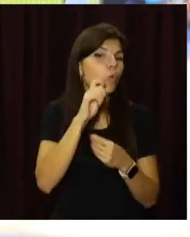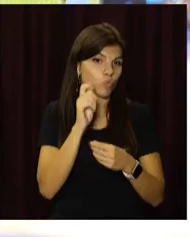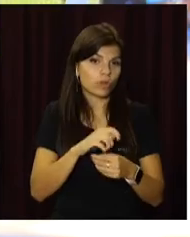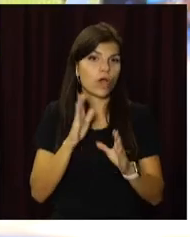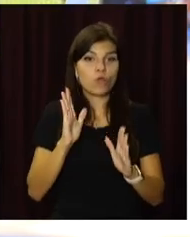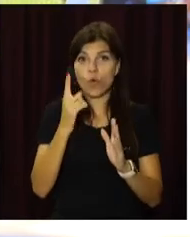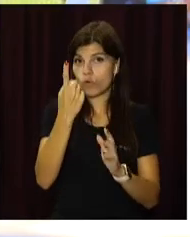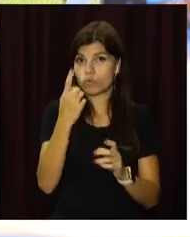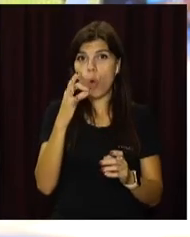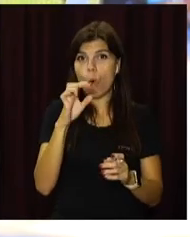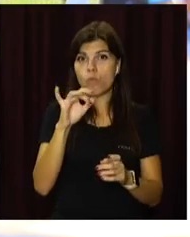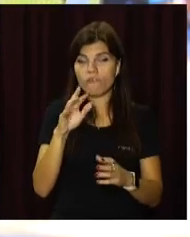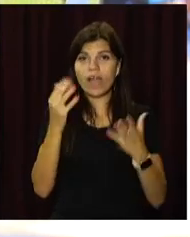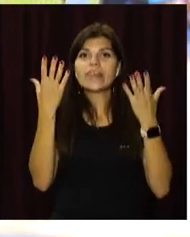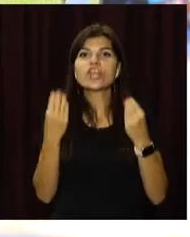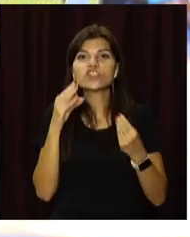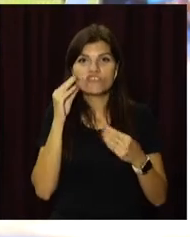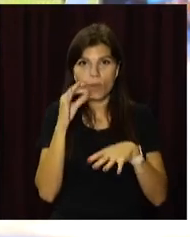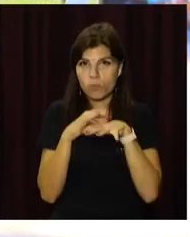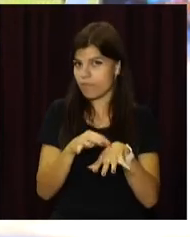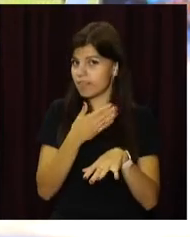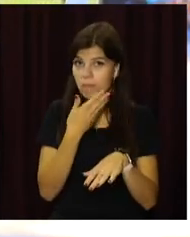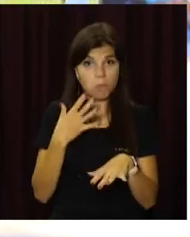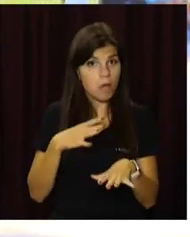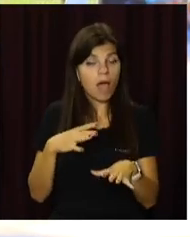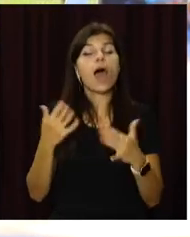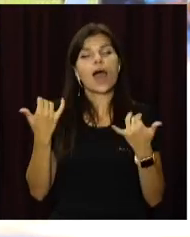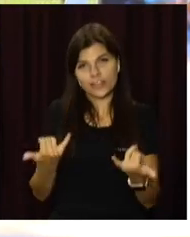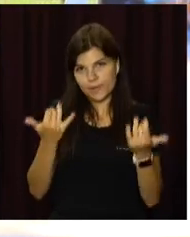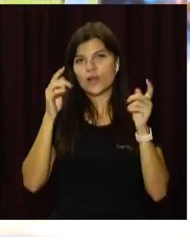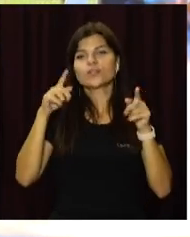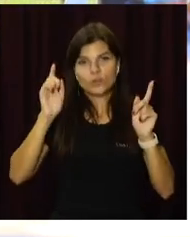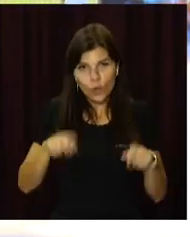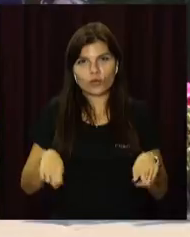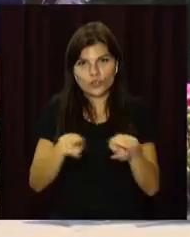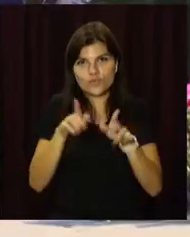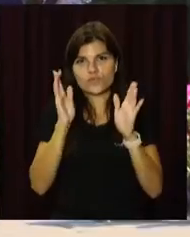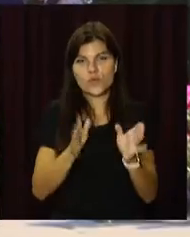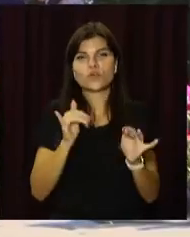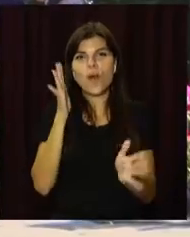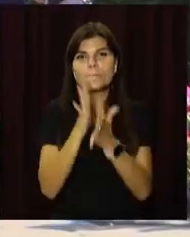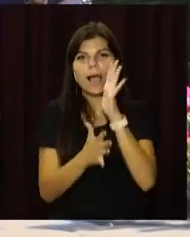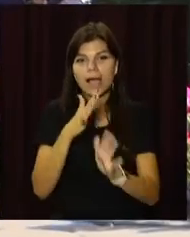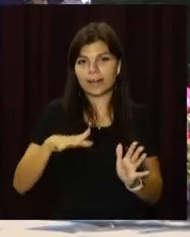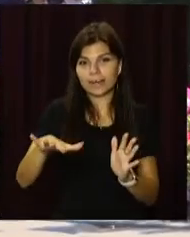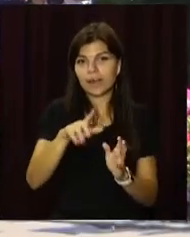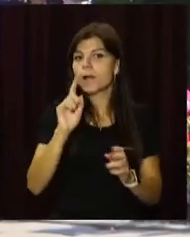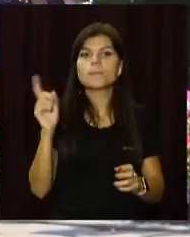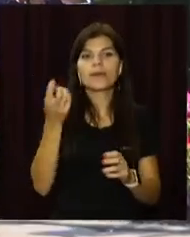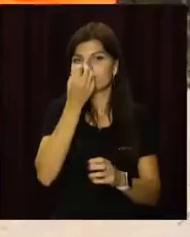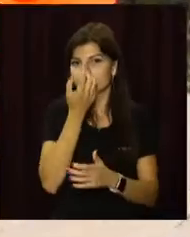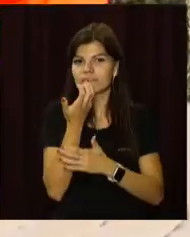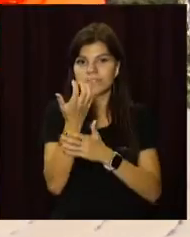в Обухівці не проводились шевченківські дні. А в нас будуть тепер теж проводити шевченківські дні в парку. Одна з перших квіти до